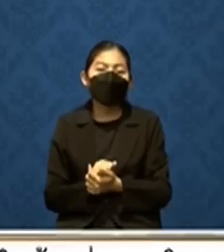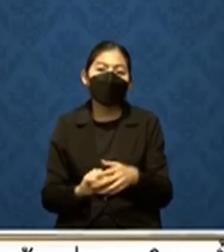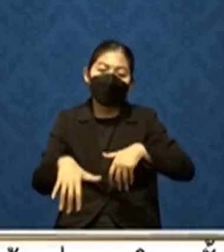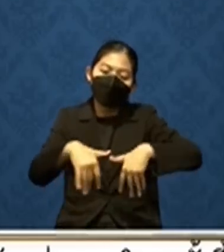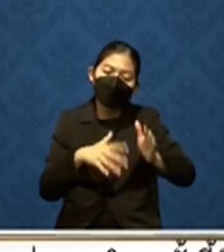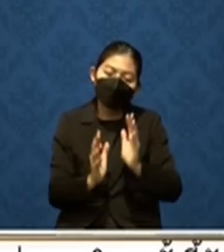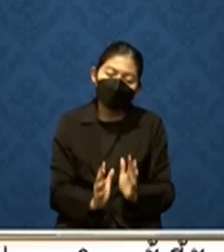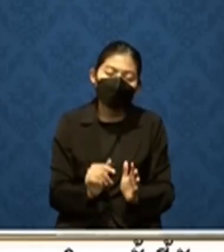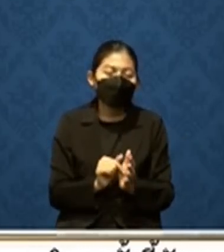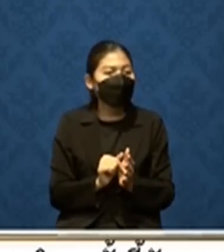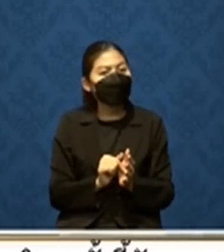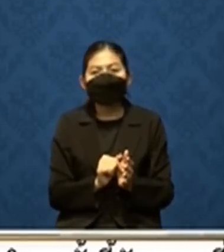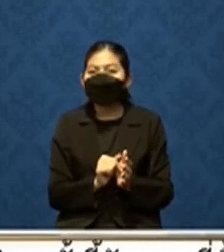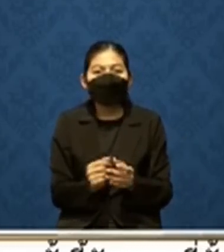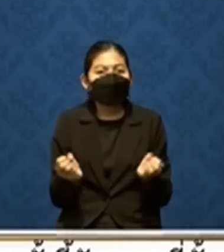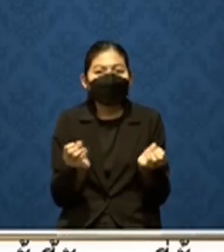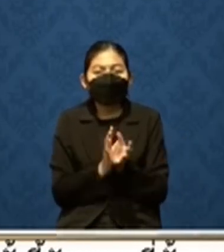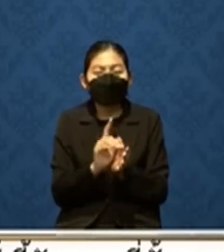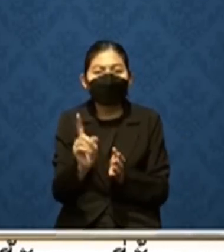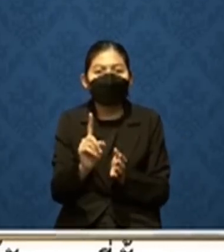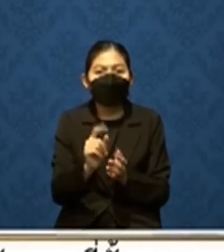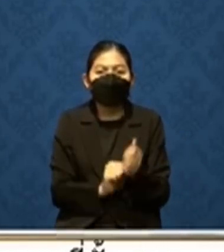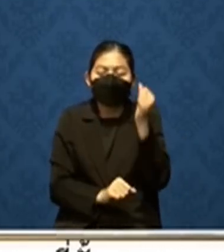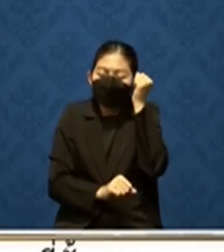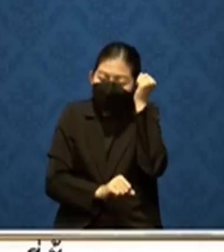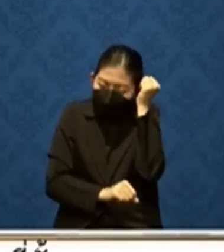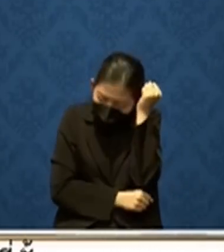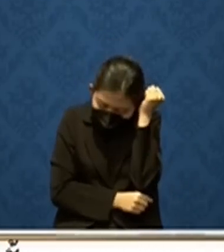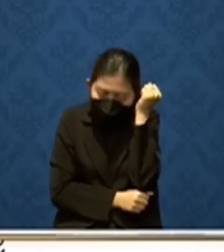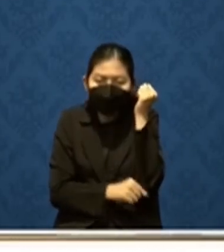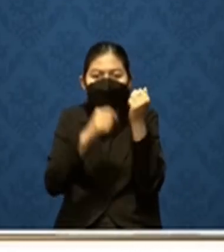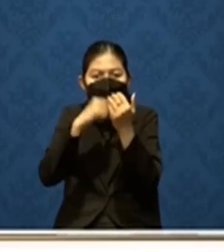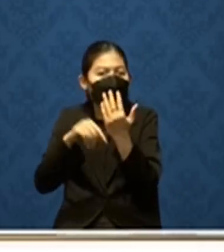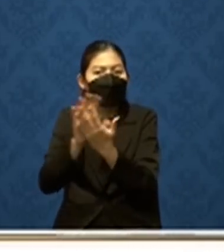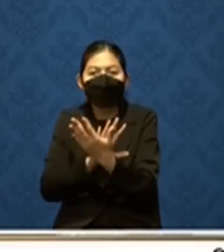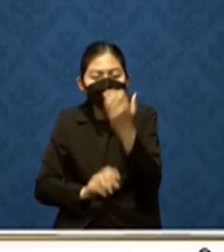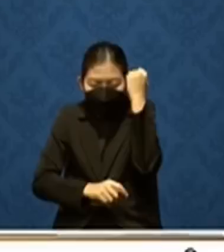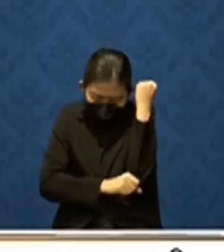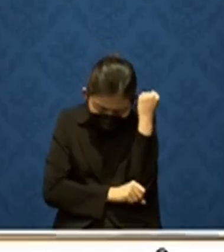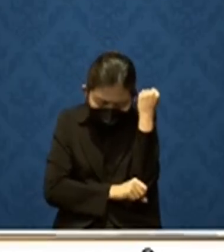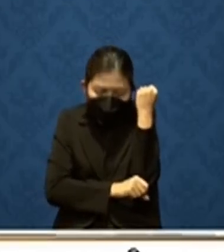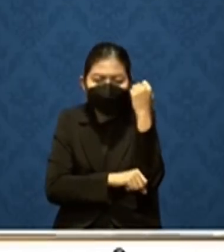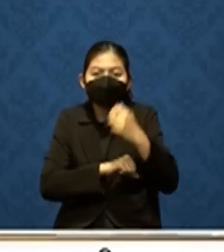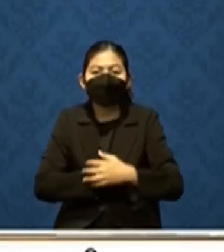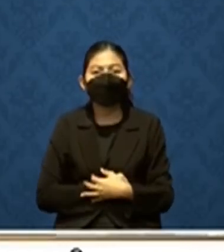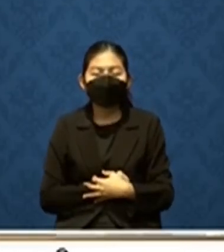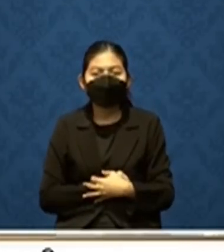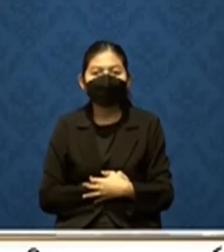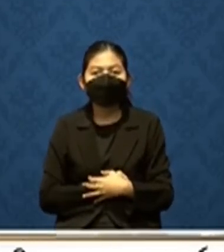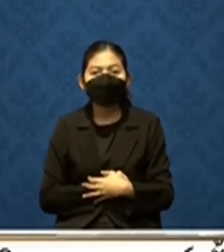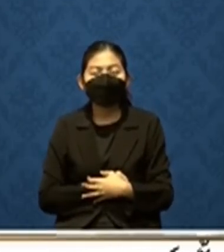ตกหนูในสภาวะที่เราเรียกว่าจนทั้งแผ่นดินก็ไม่ต้องพูดถึงนึง